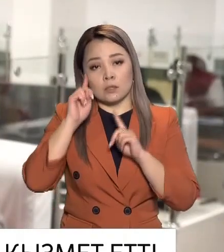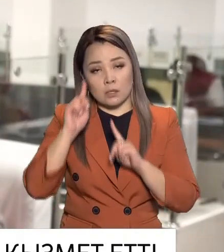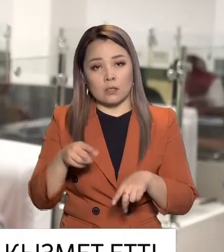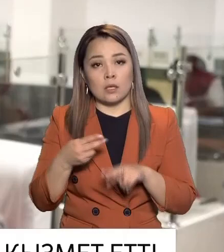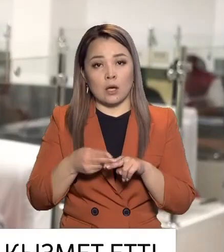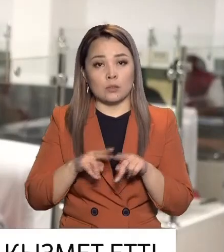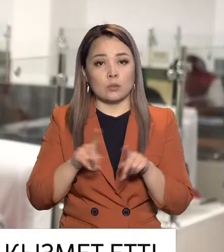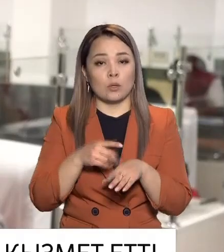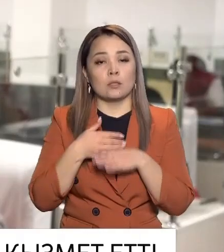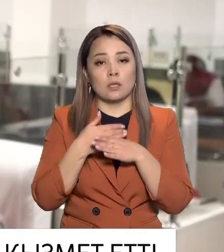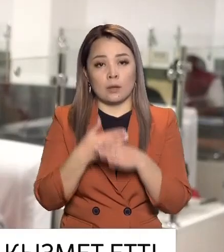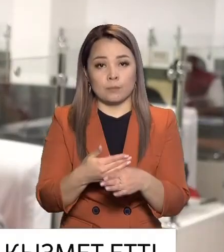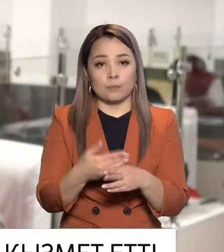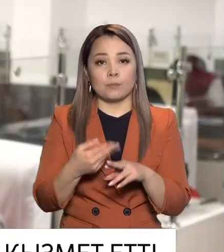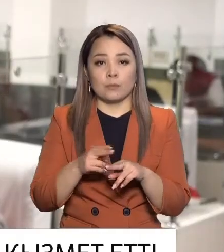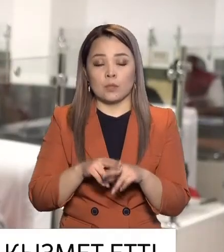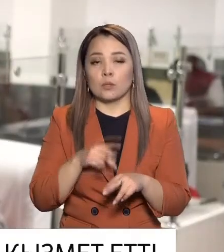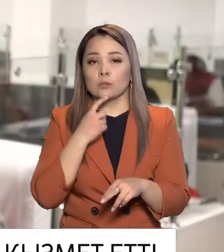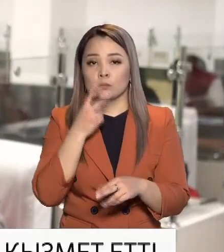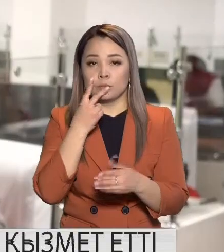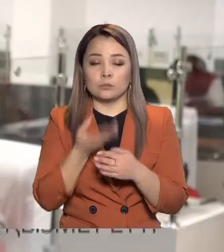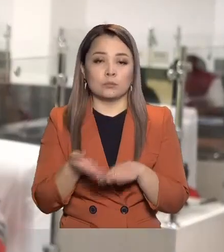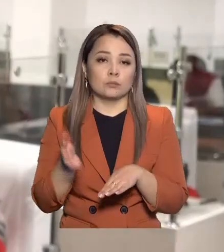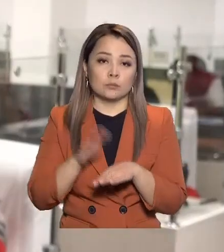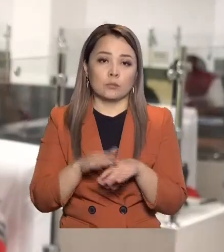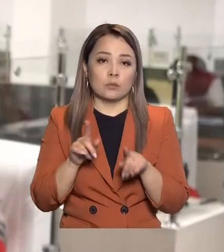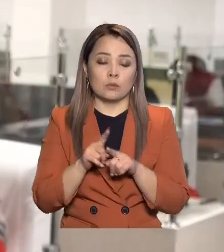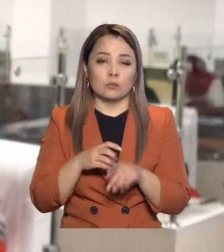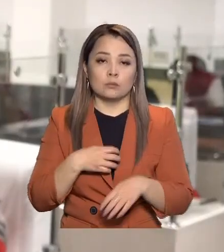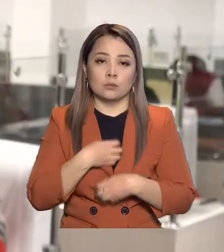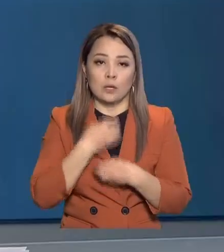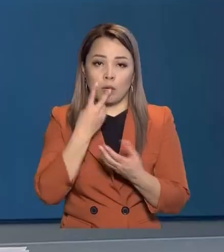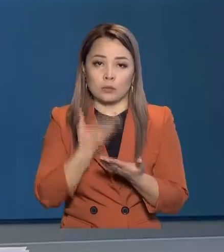жерде енді сұмдық болды деп айтуға да болады.